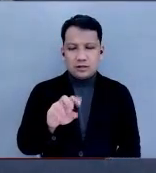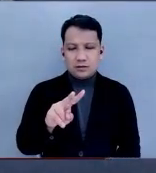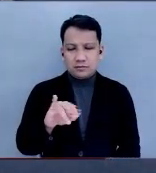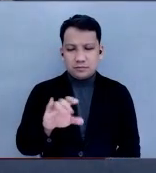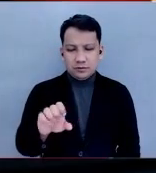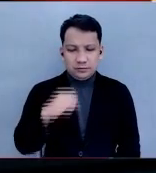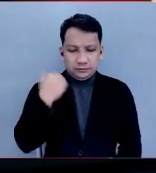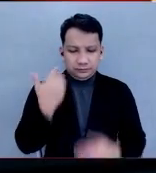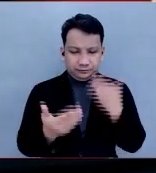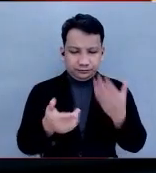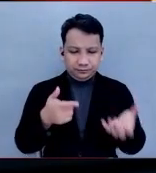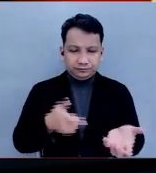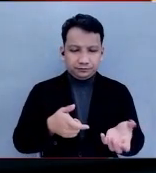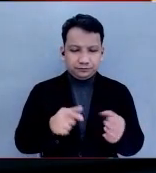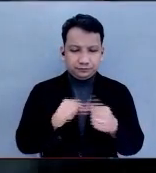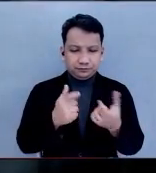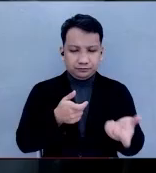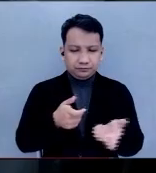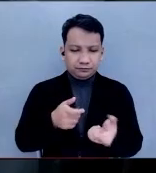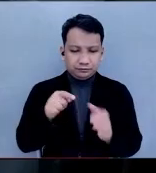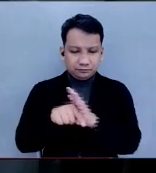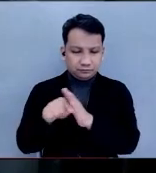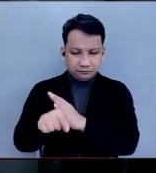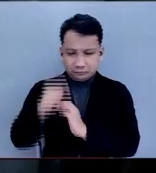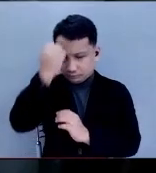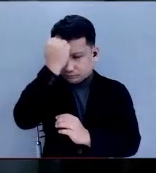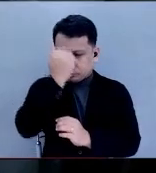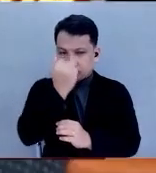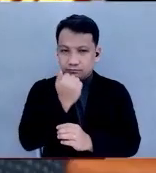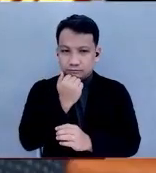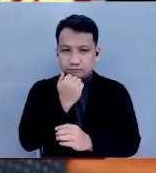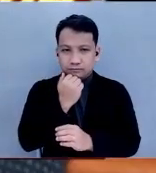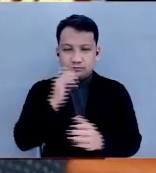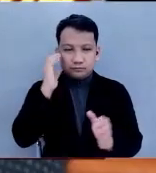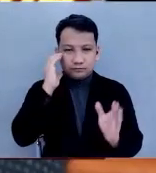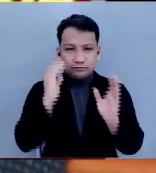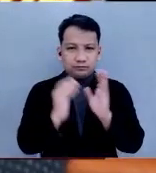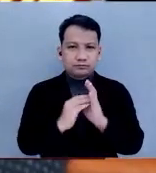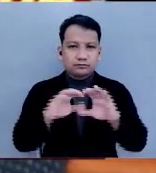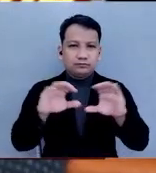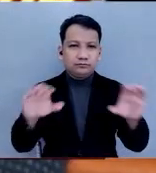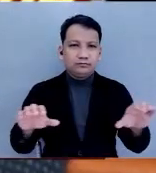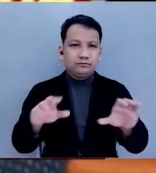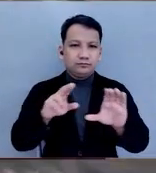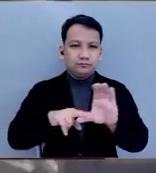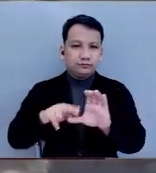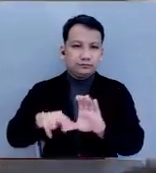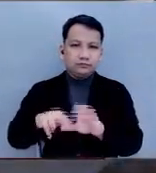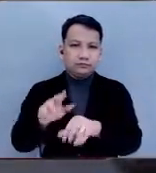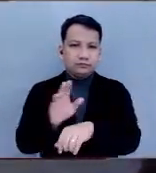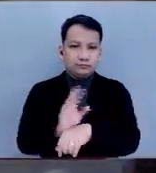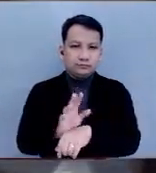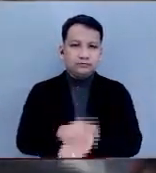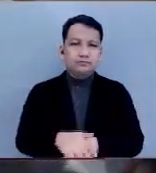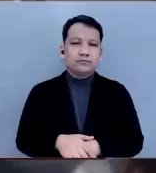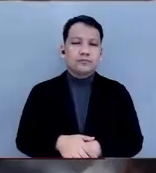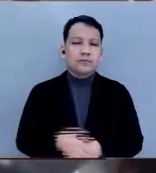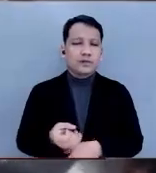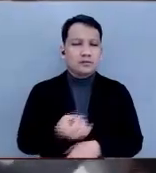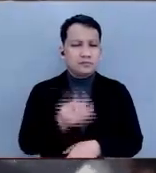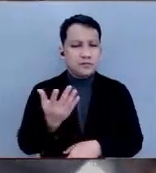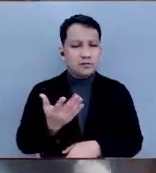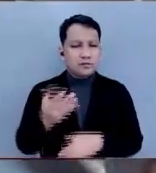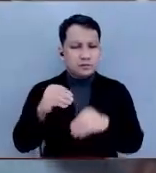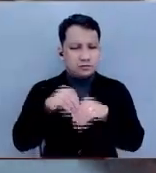pangmamassacre ng Hamas sa pamamagitan ng paglalagay ng kanilang larawan sa mga silya ng isang sinihan. Libo-libo pa rin ang